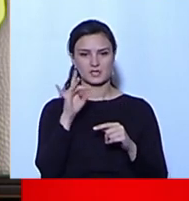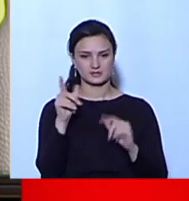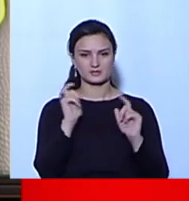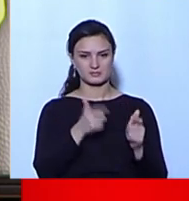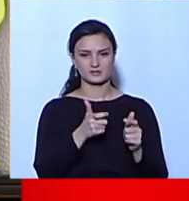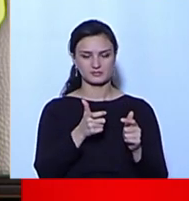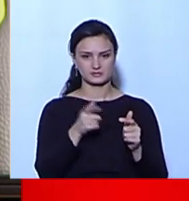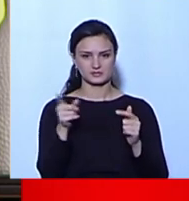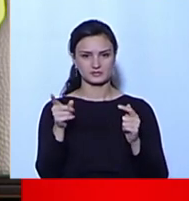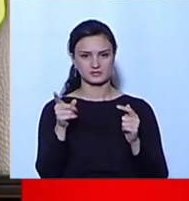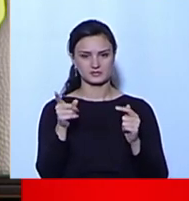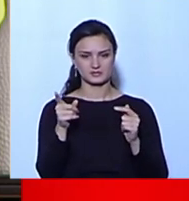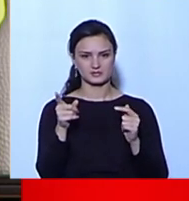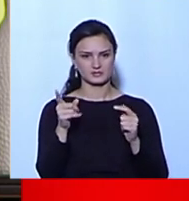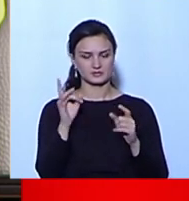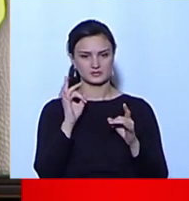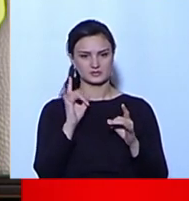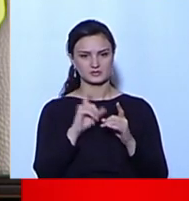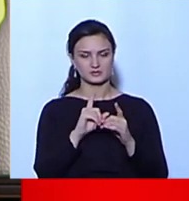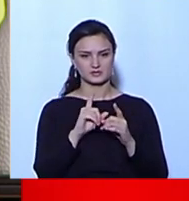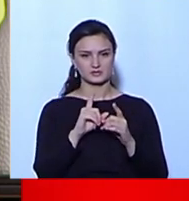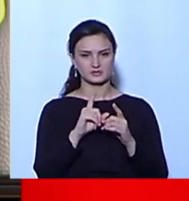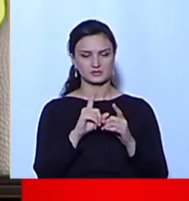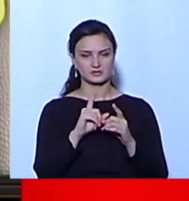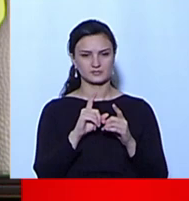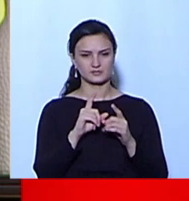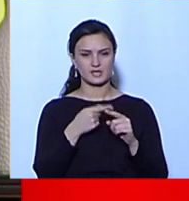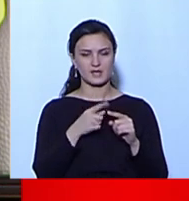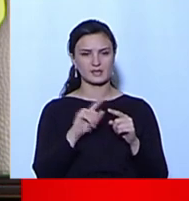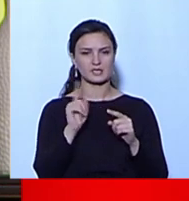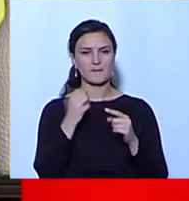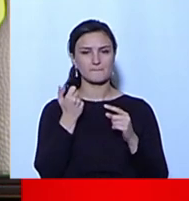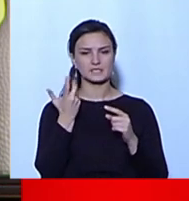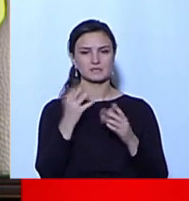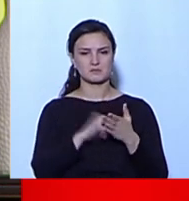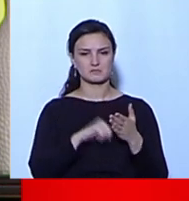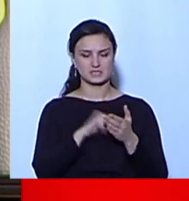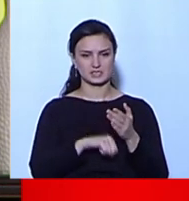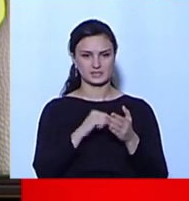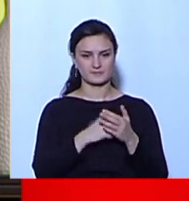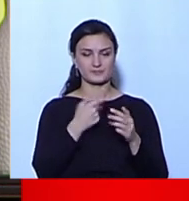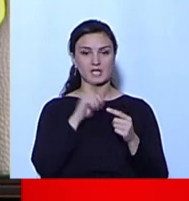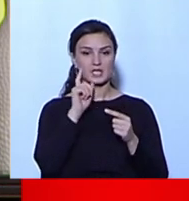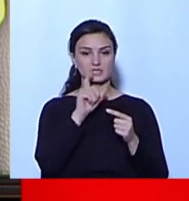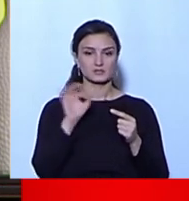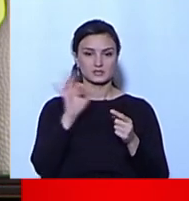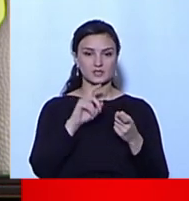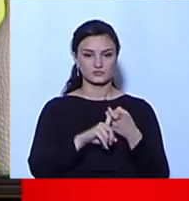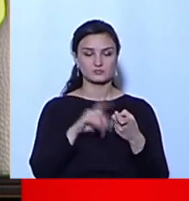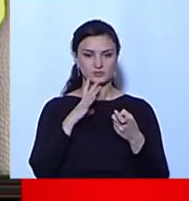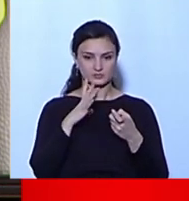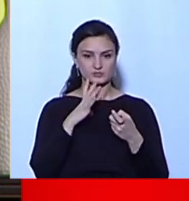დამეთანხმება, საგანგაშო მასშტაბს აღწევს ცივილურ საზოგადოებაში და რამდენიმე მიზეზი, რომელიც ახალგაზრდებთან დაკავშირებით